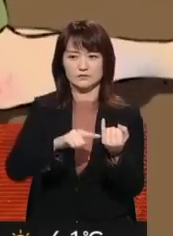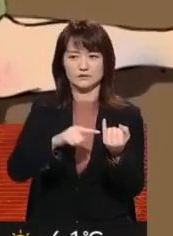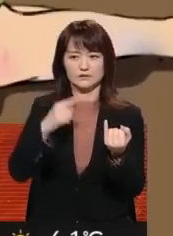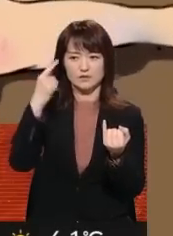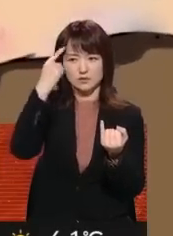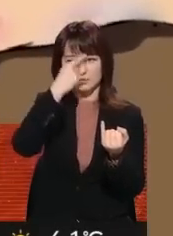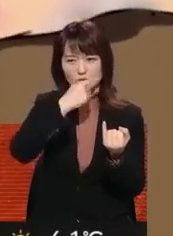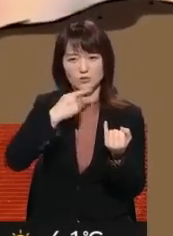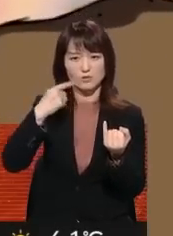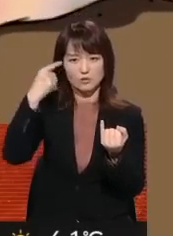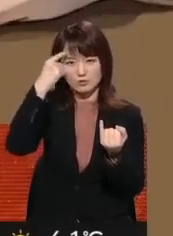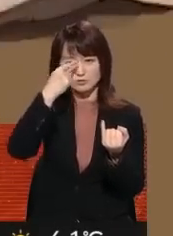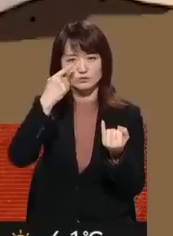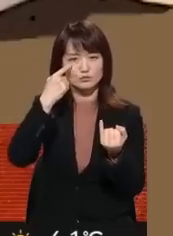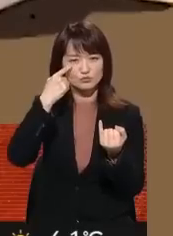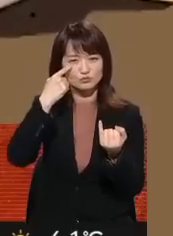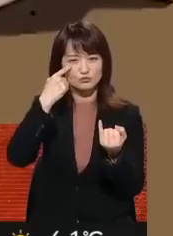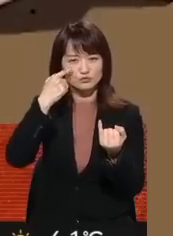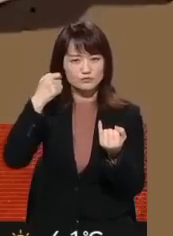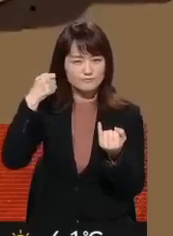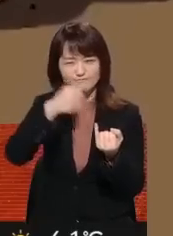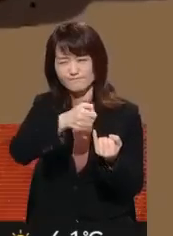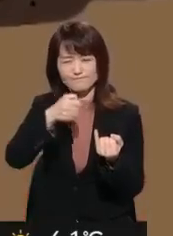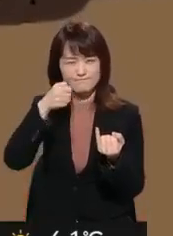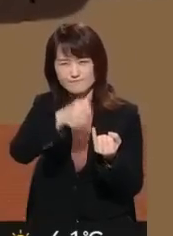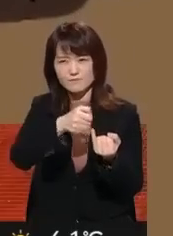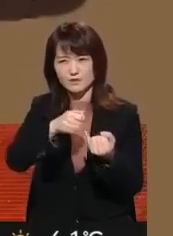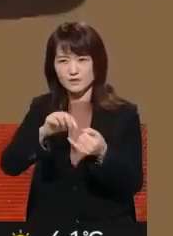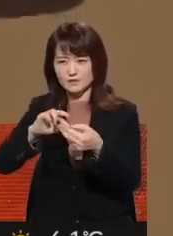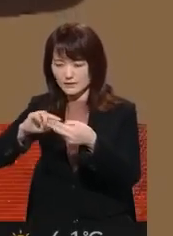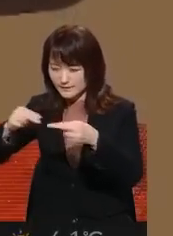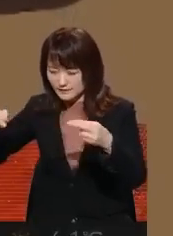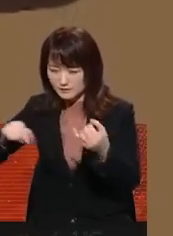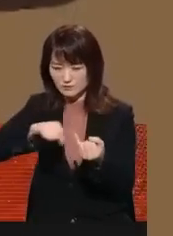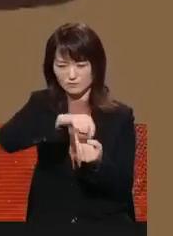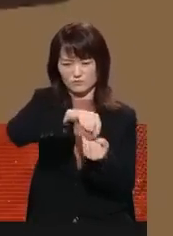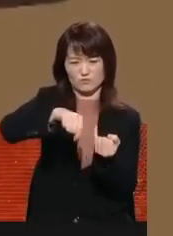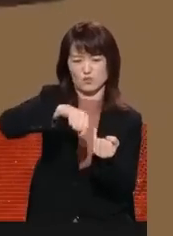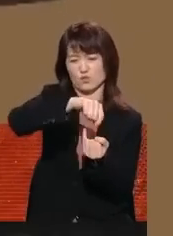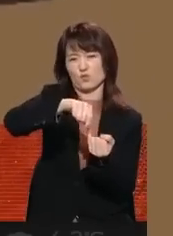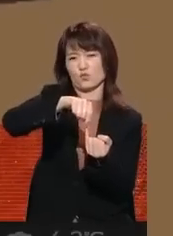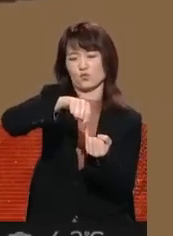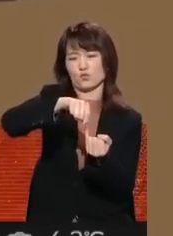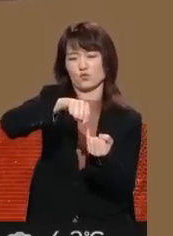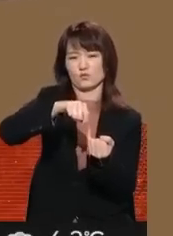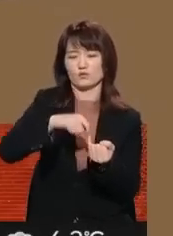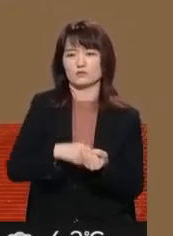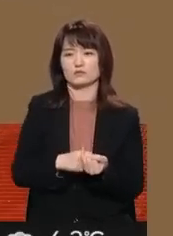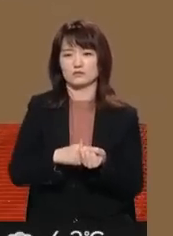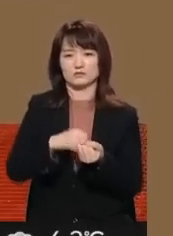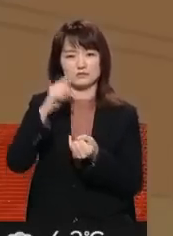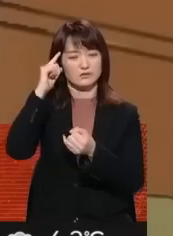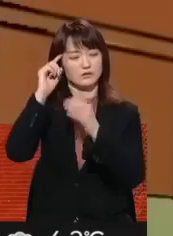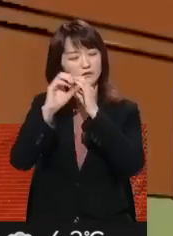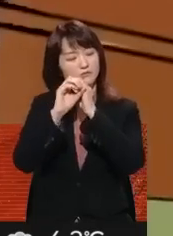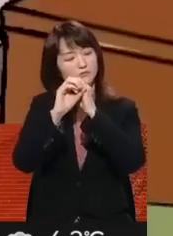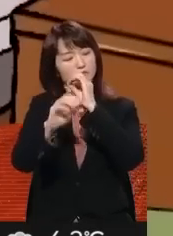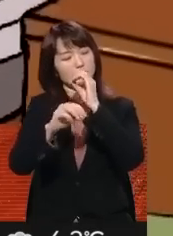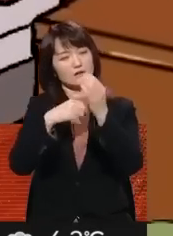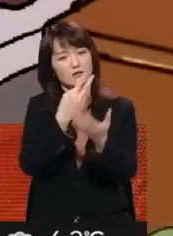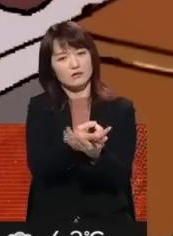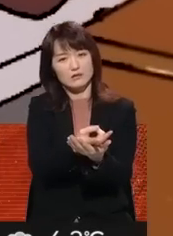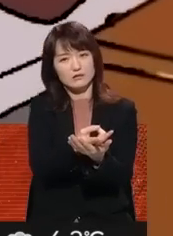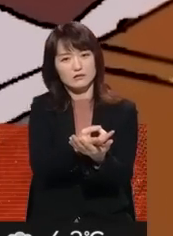얼굴이라든가 머리 등불 무지하게 때린 다음에 그 다음에 끈으로 목을 저런 거거든요 그런데 피해 여성이 기절을 하니까이